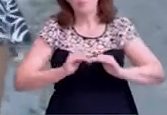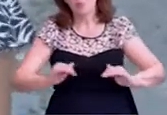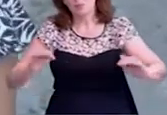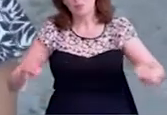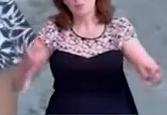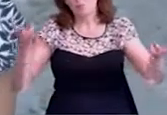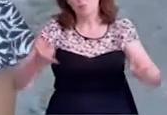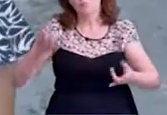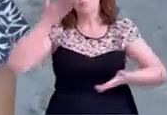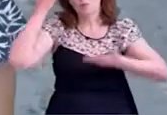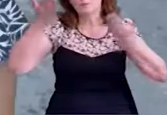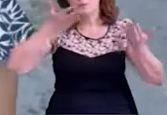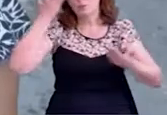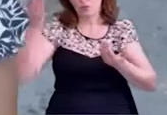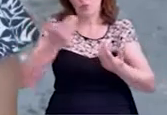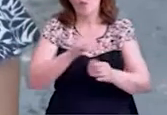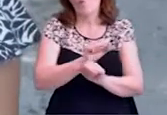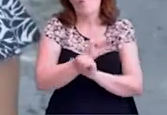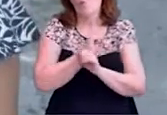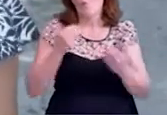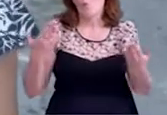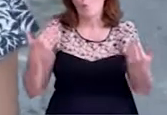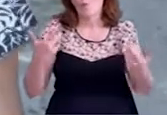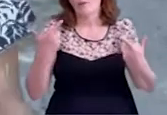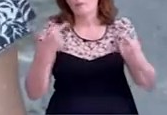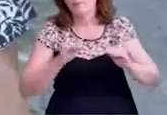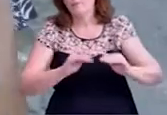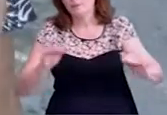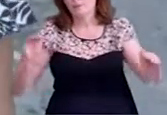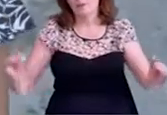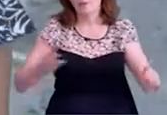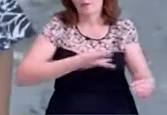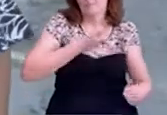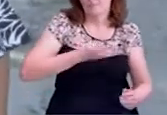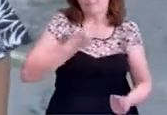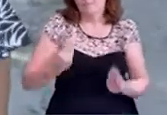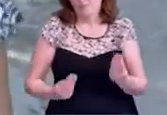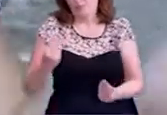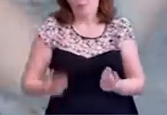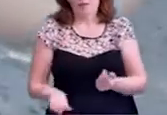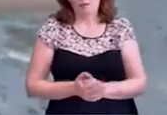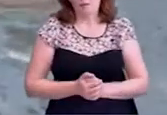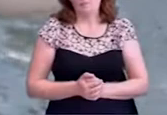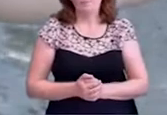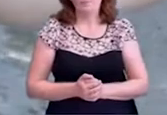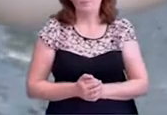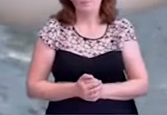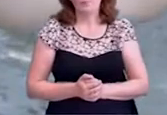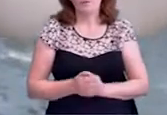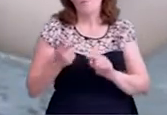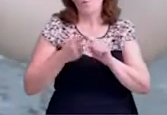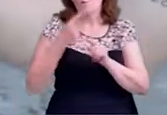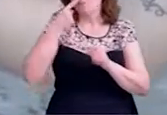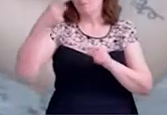потрібно розвлечення, віддих, де б вони могли свою енергію дівати. Единственный